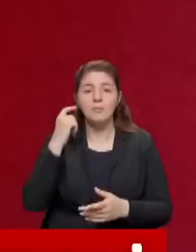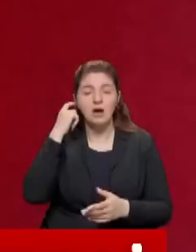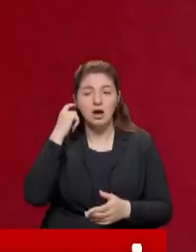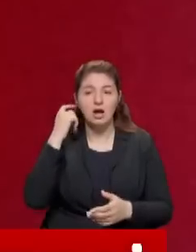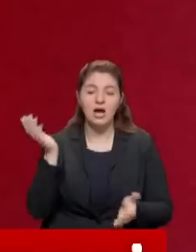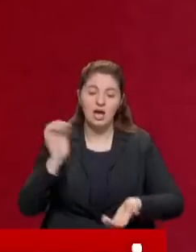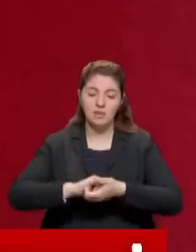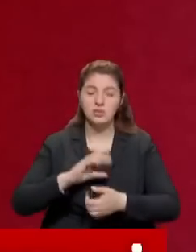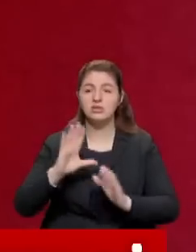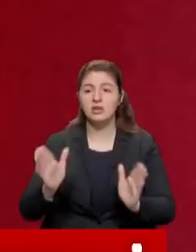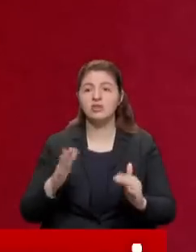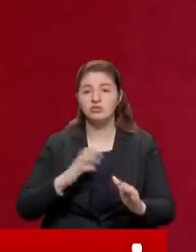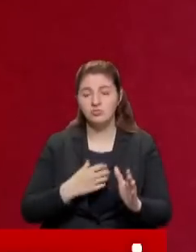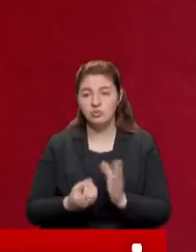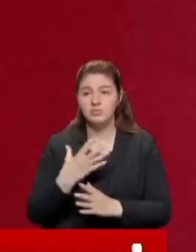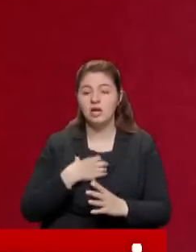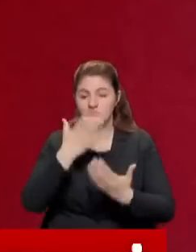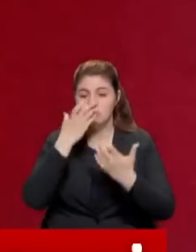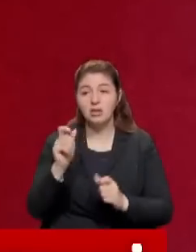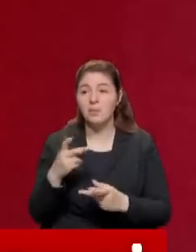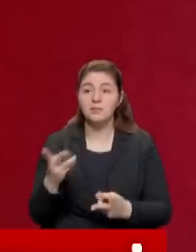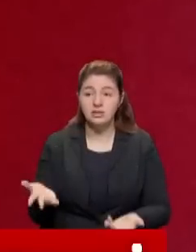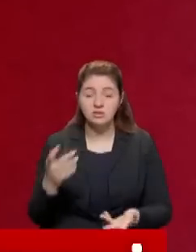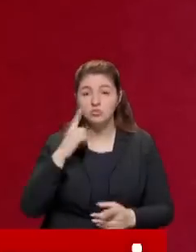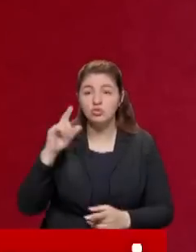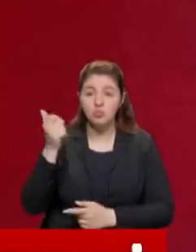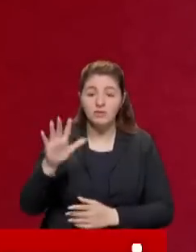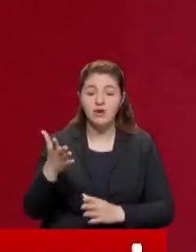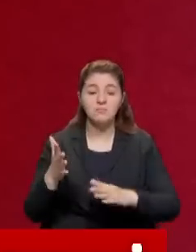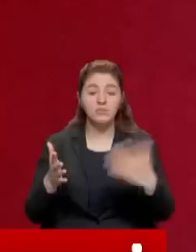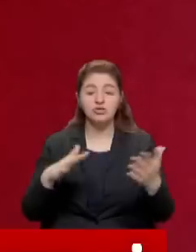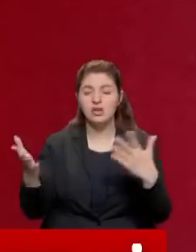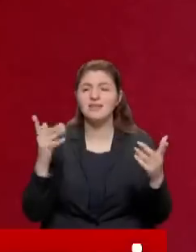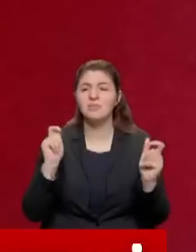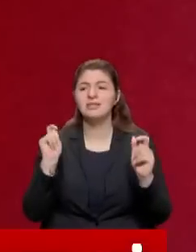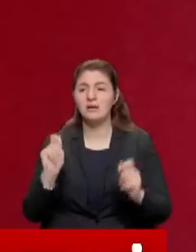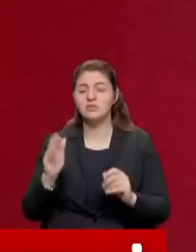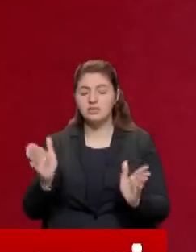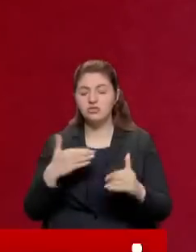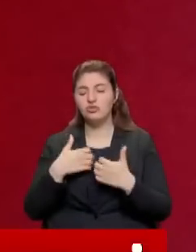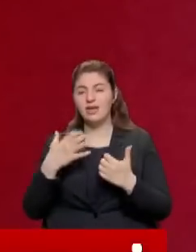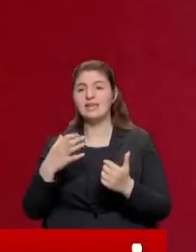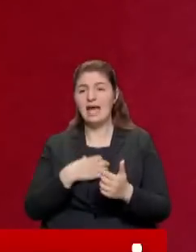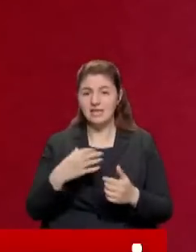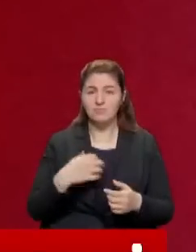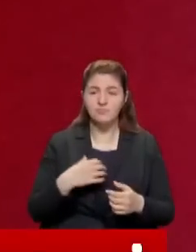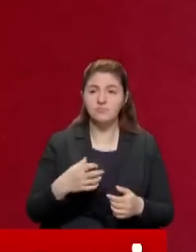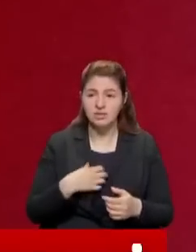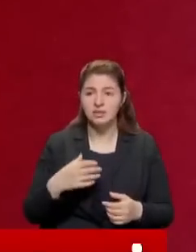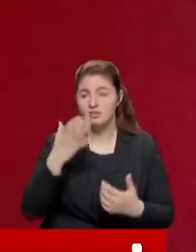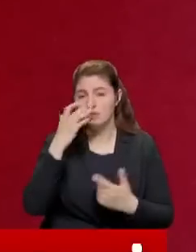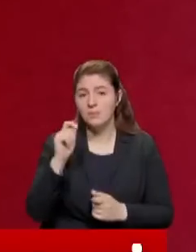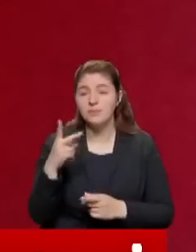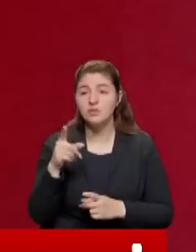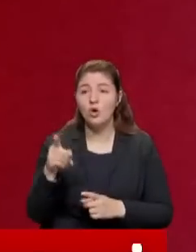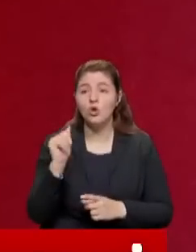birliğiyle sandıklara sahip çıkıp kendimiz sağlayabiliriz. Hükümet ya da başkaları ne yaparsa yapsın sandık güvenliğini kendimiz